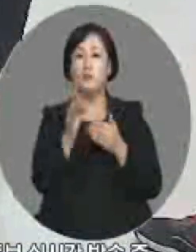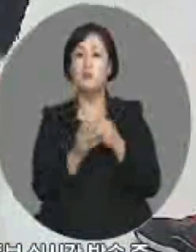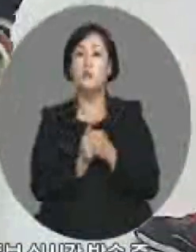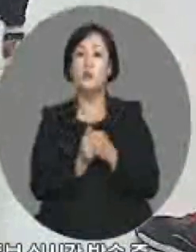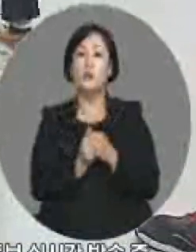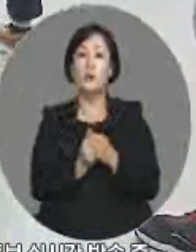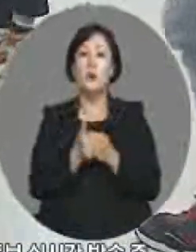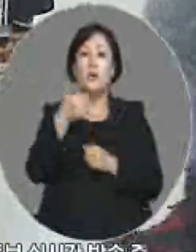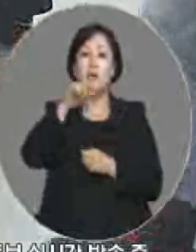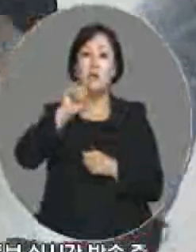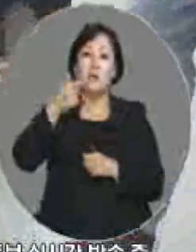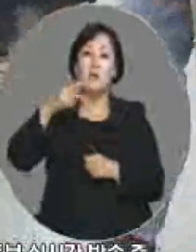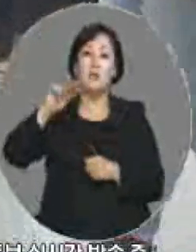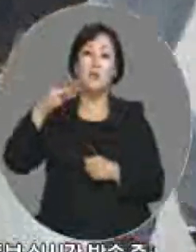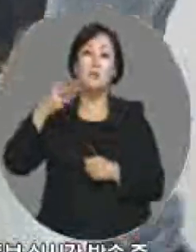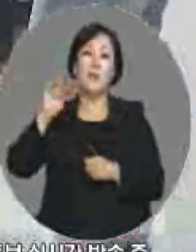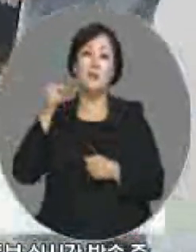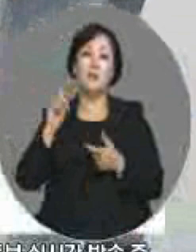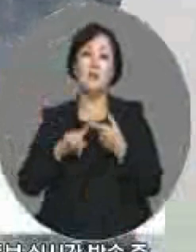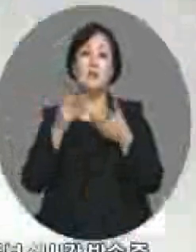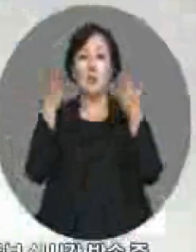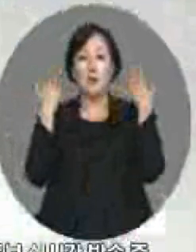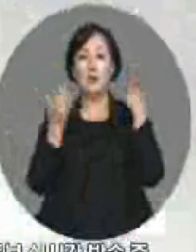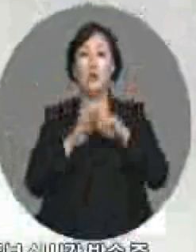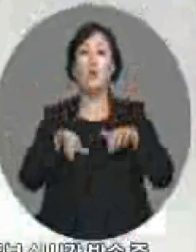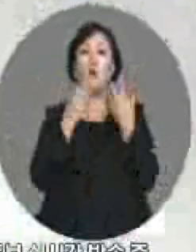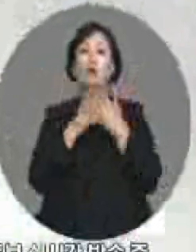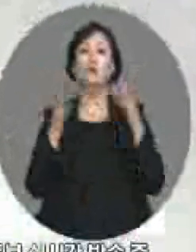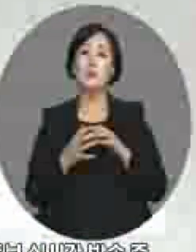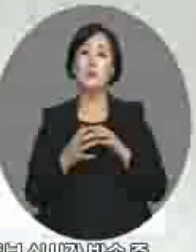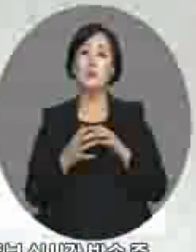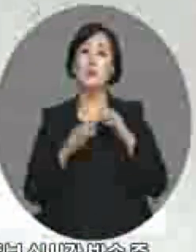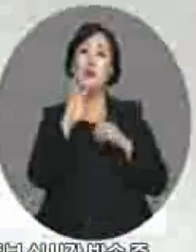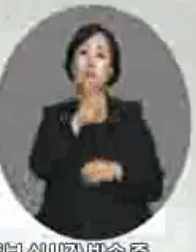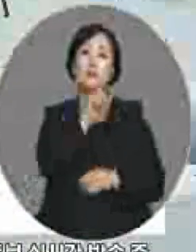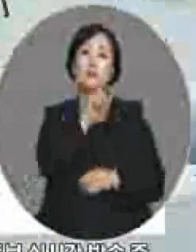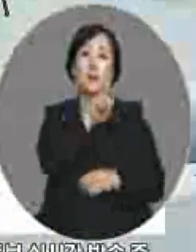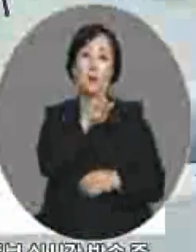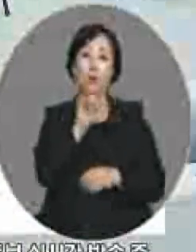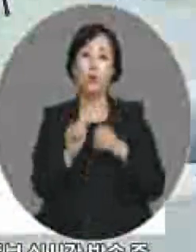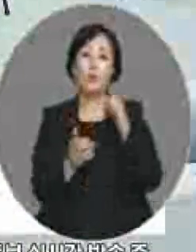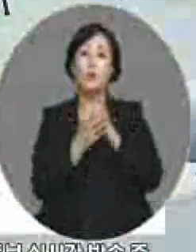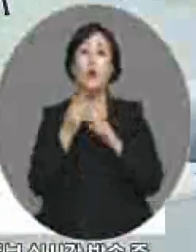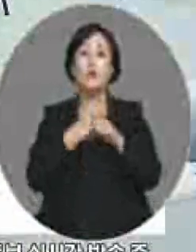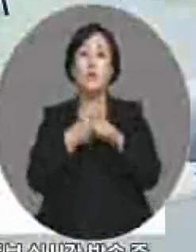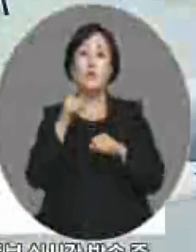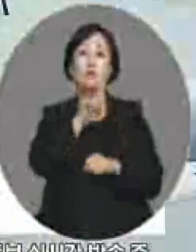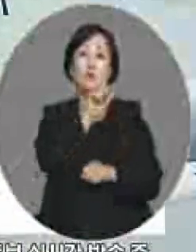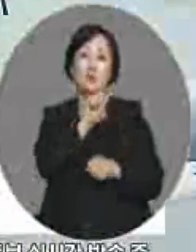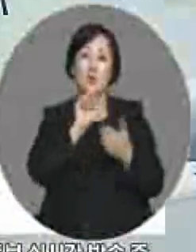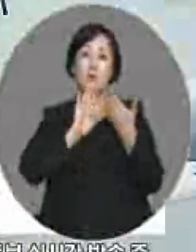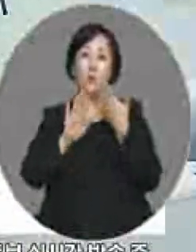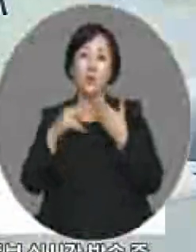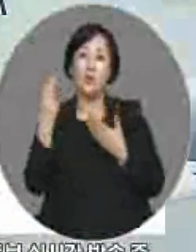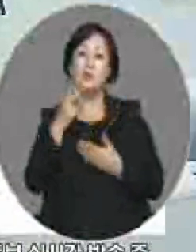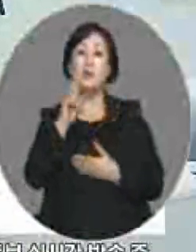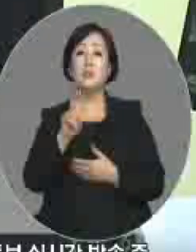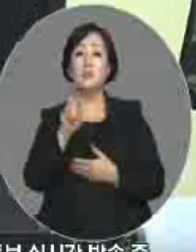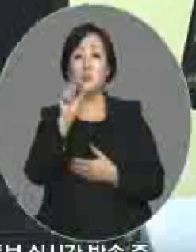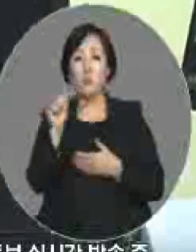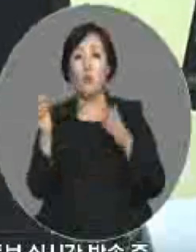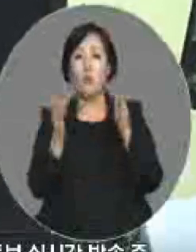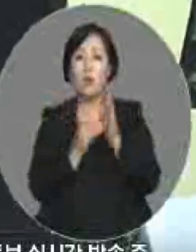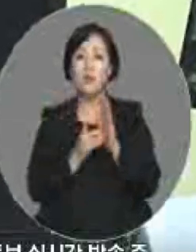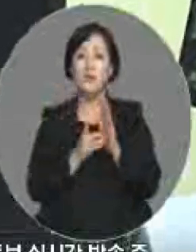학교로 탈바꿈하는 곳은 모두 31곳입니다. 내년까지 15곳, 이후 2025년까지 16곳이 설계에